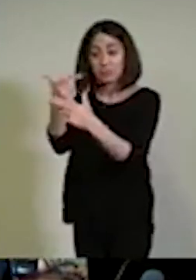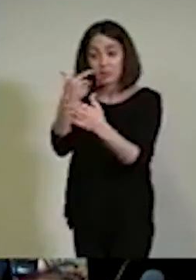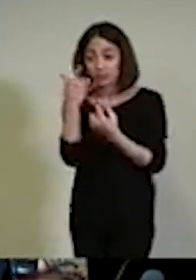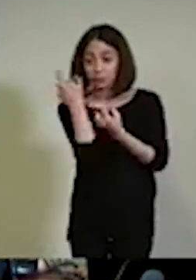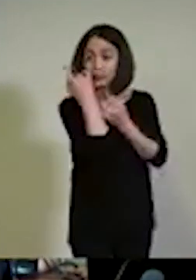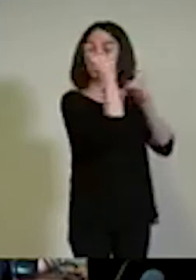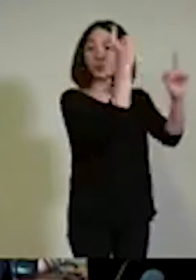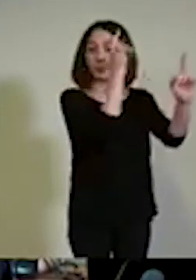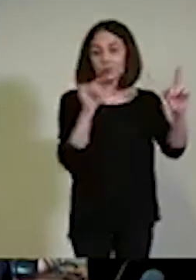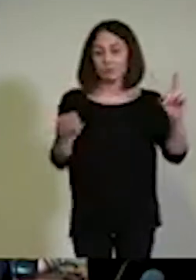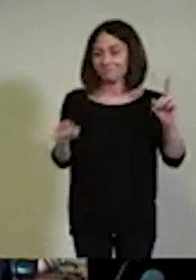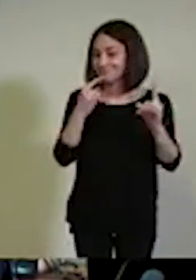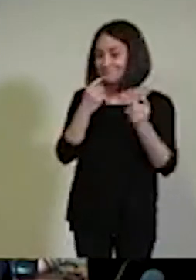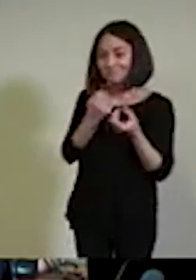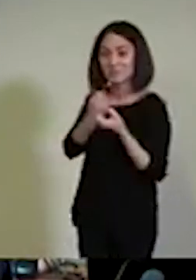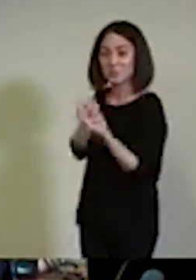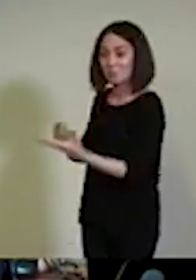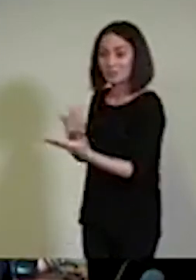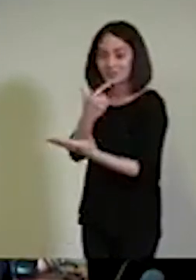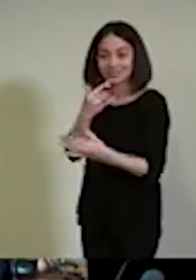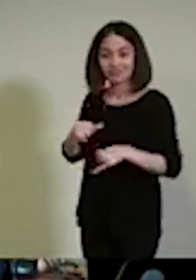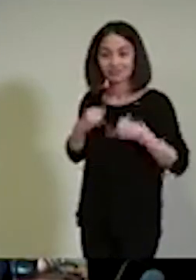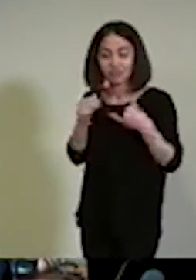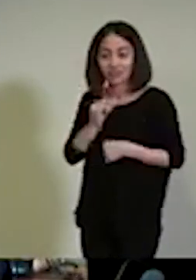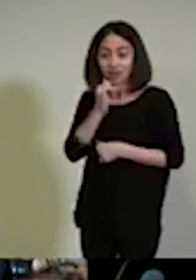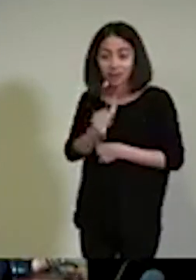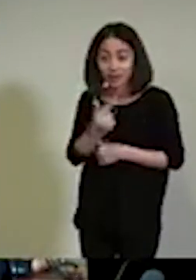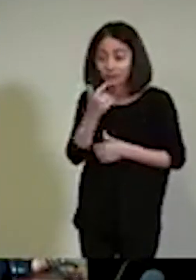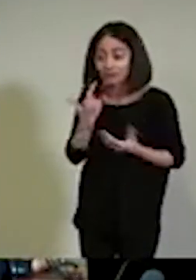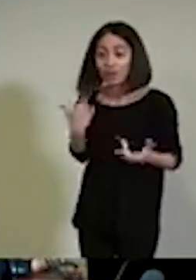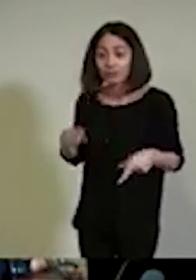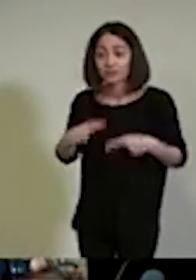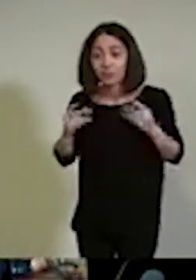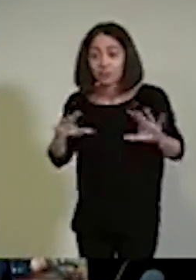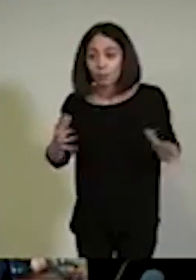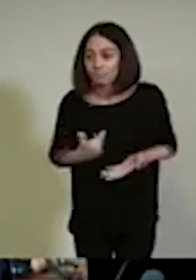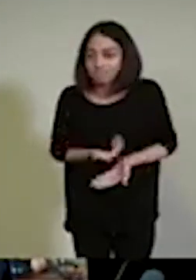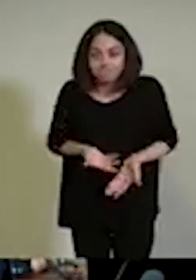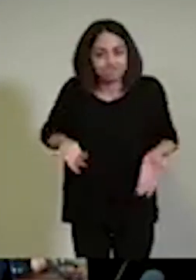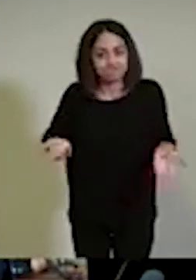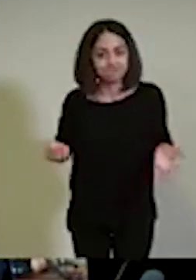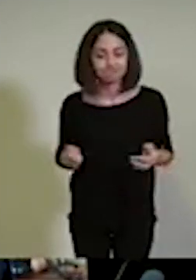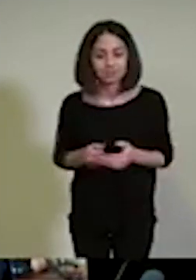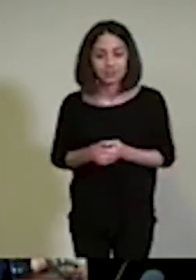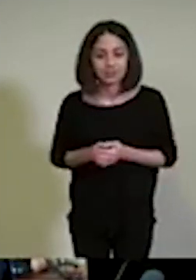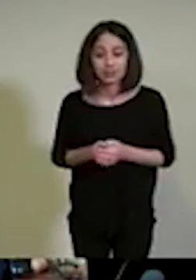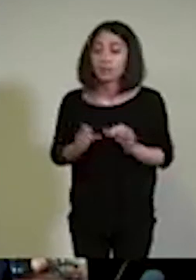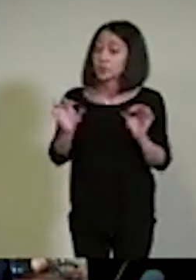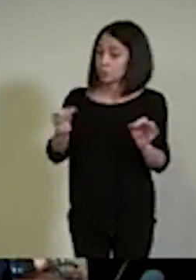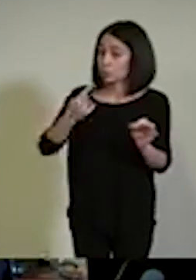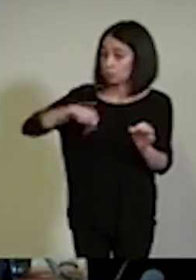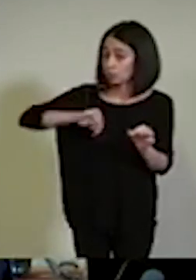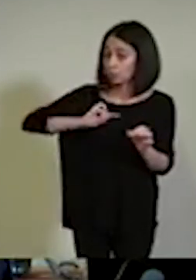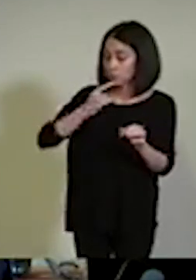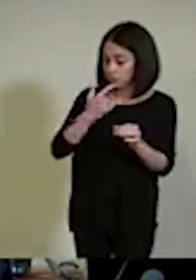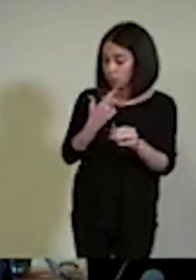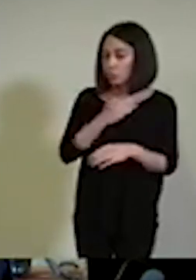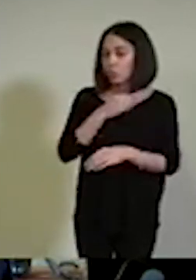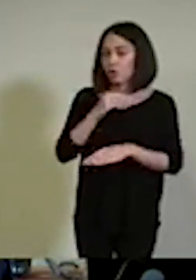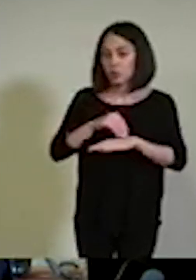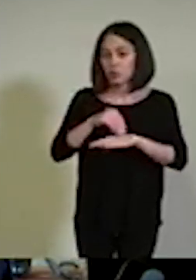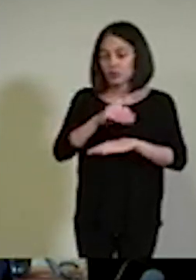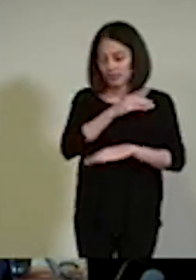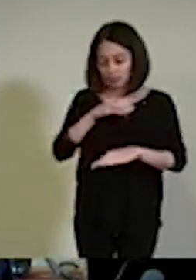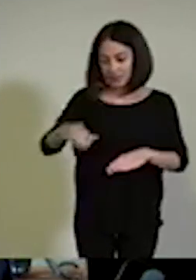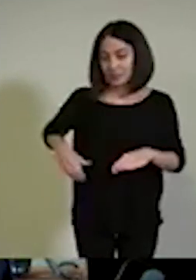et aucun moyen de subsistance. Nous souhaitons de plus aller plus en avant sur ce que le conseil municipal peut souhaiter en